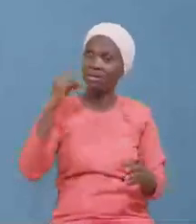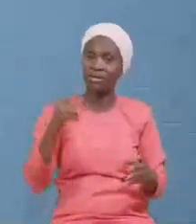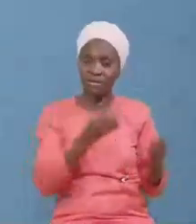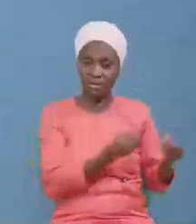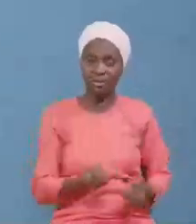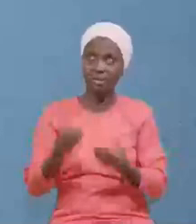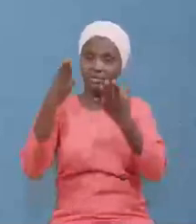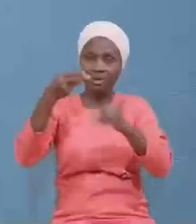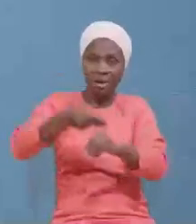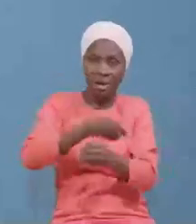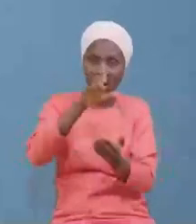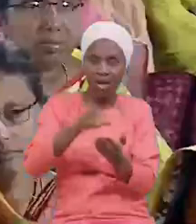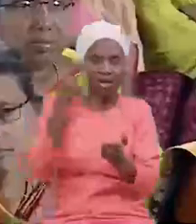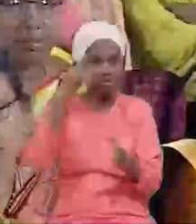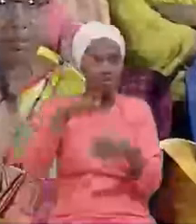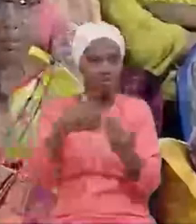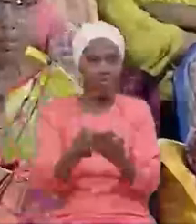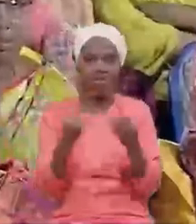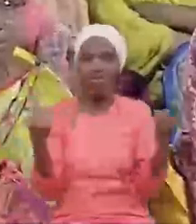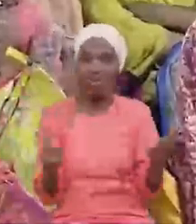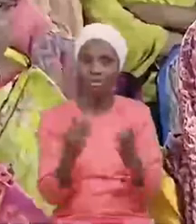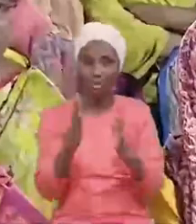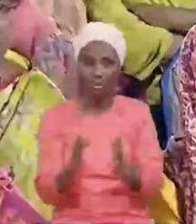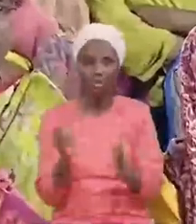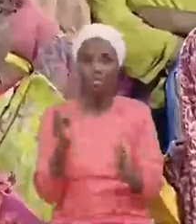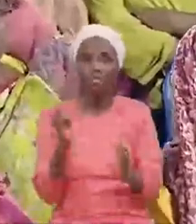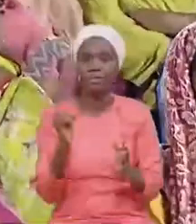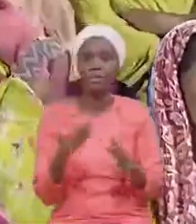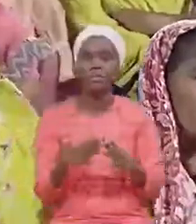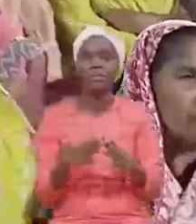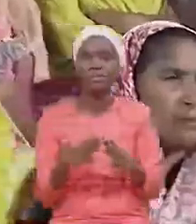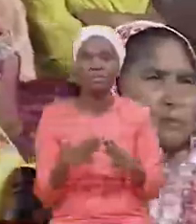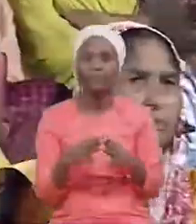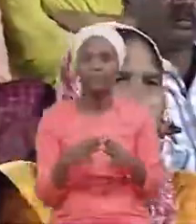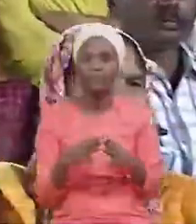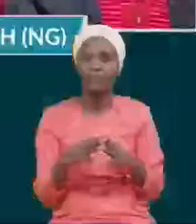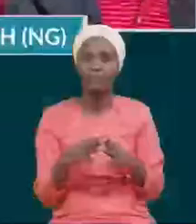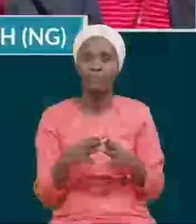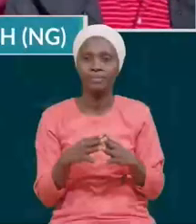Ce Christ excellent est l'agneau sacrificiel pour tous les pécheurs.